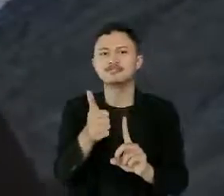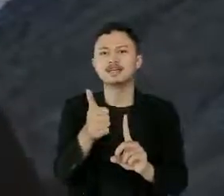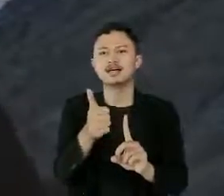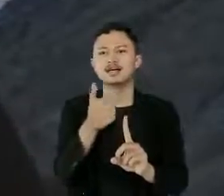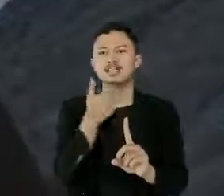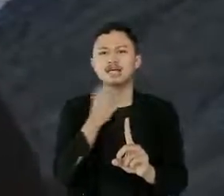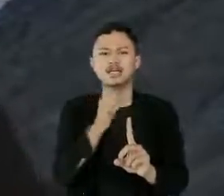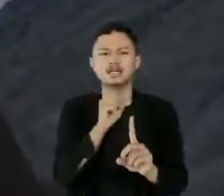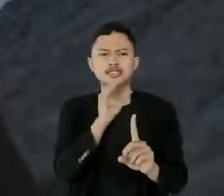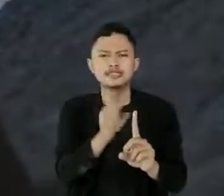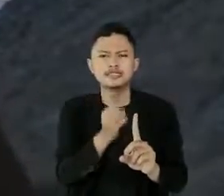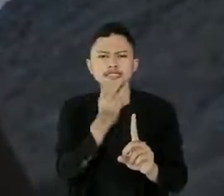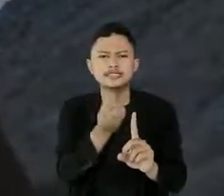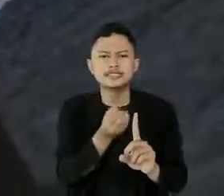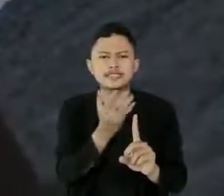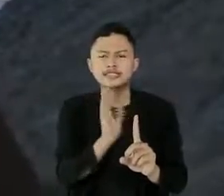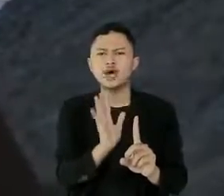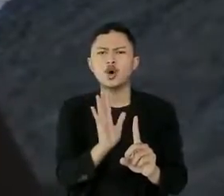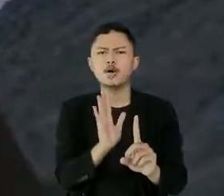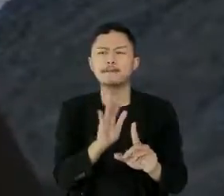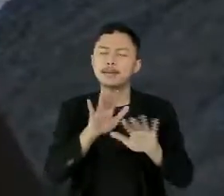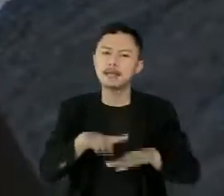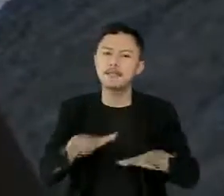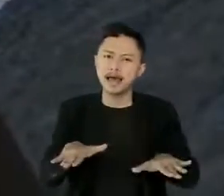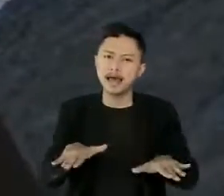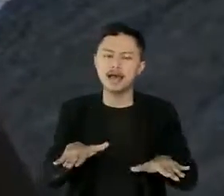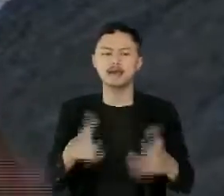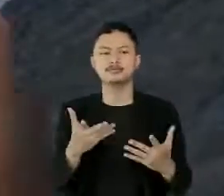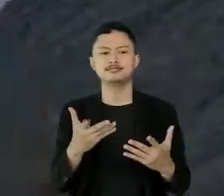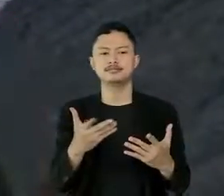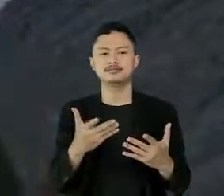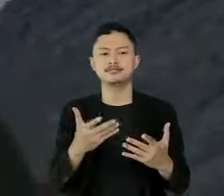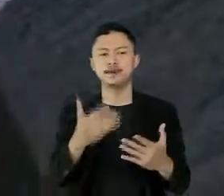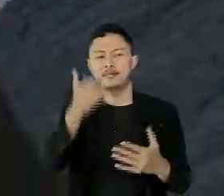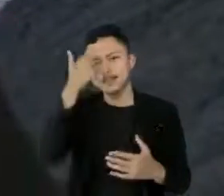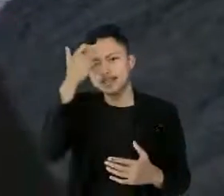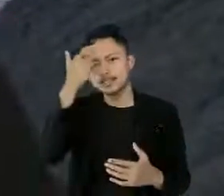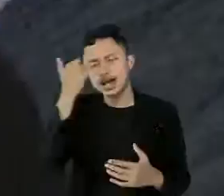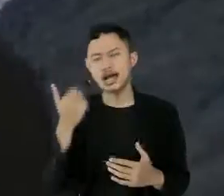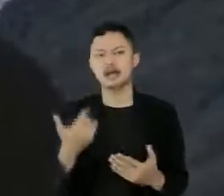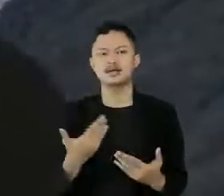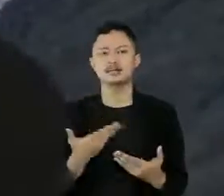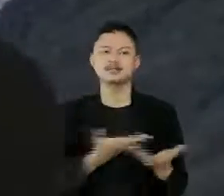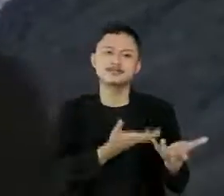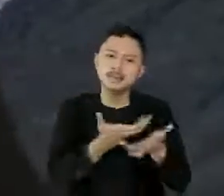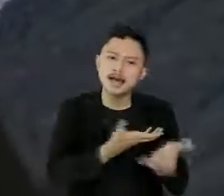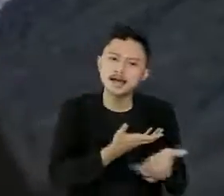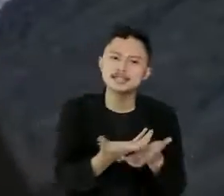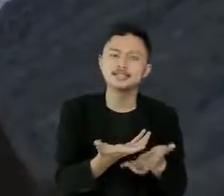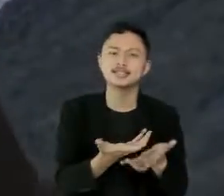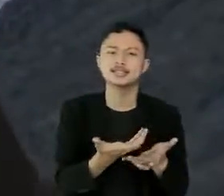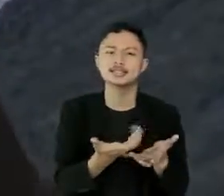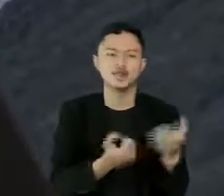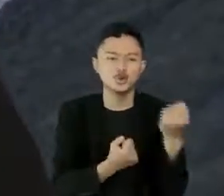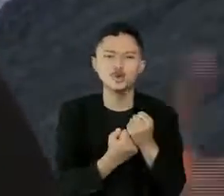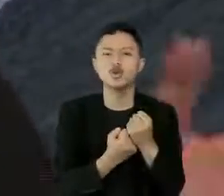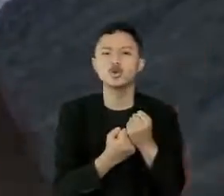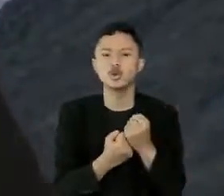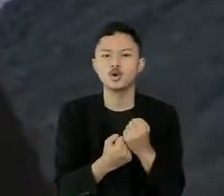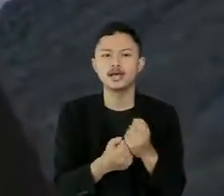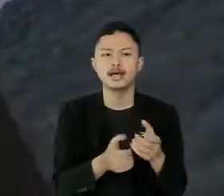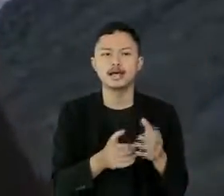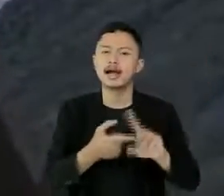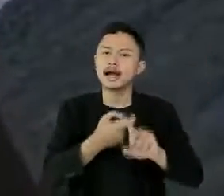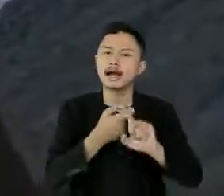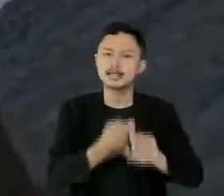secara literal, tapi persuasif itu harus sebagai by apa ya? Kita learning by sample kan kadang-kadang. Jadi kalau saya bilang